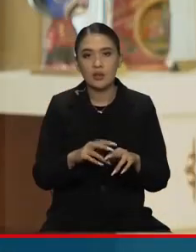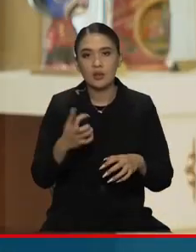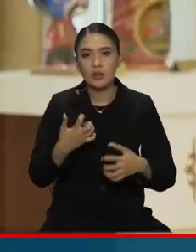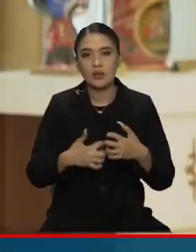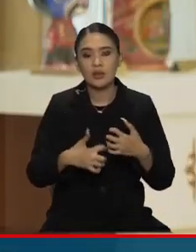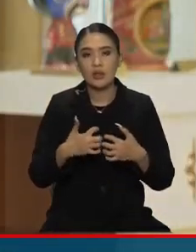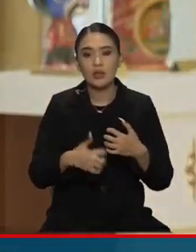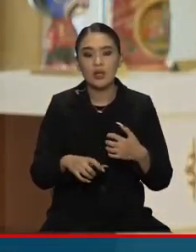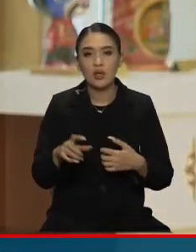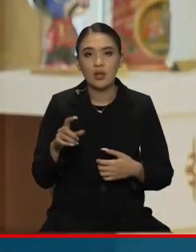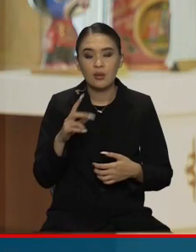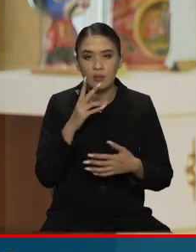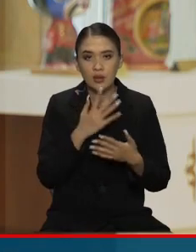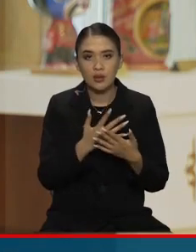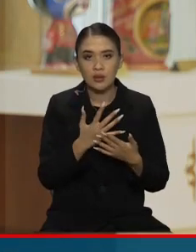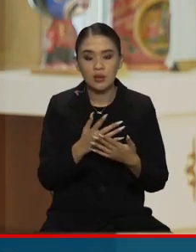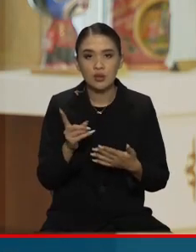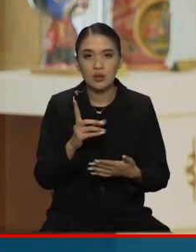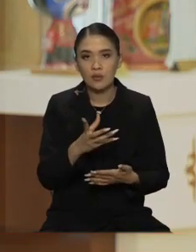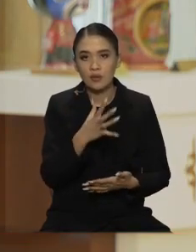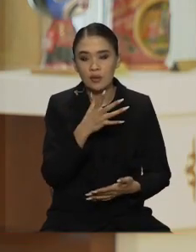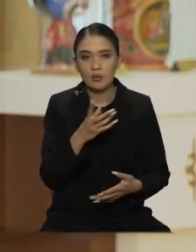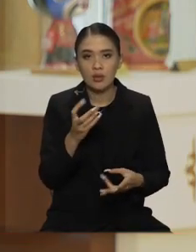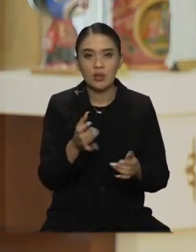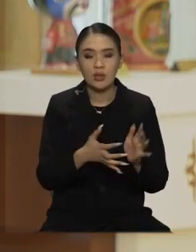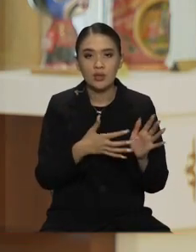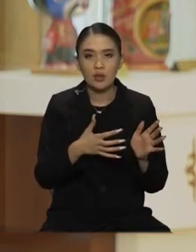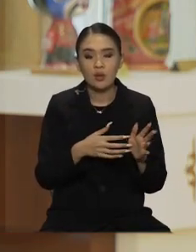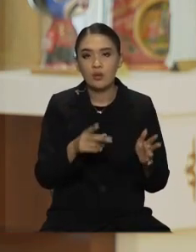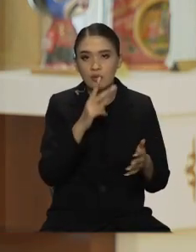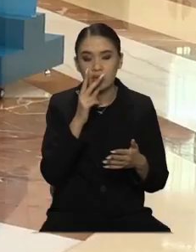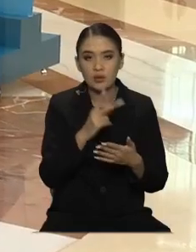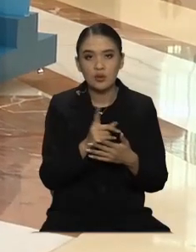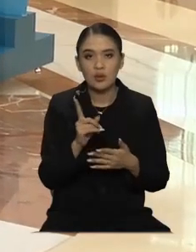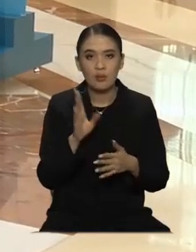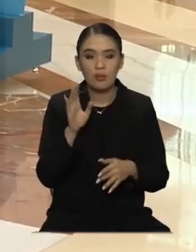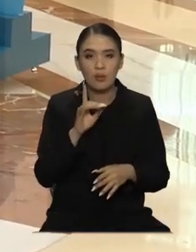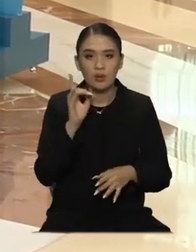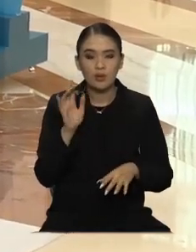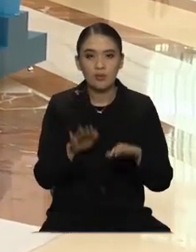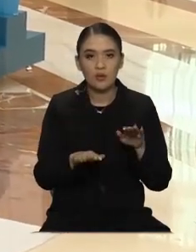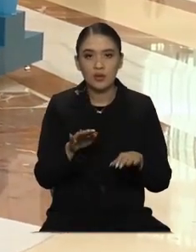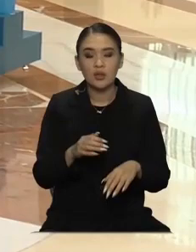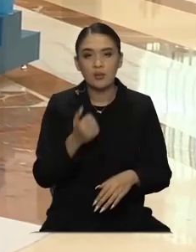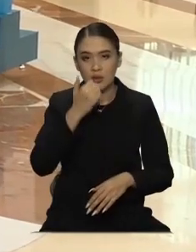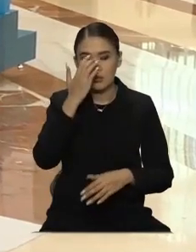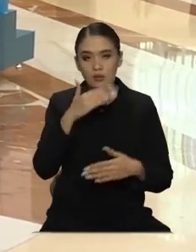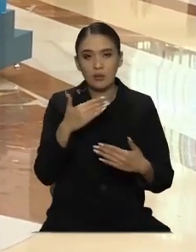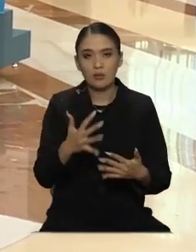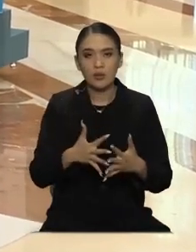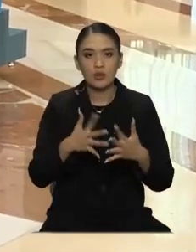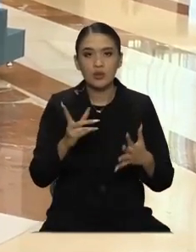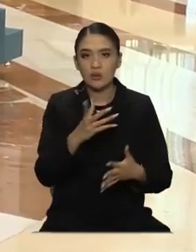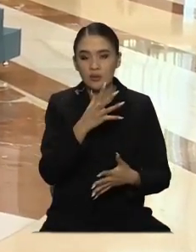по-хорошему Вот это время достаточно чтобы увидеть уже молодой лес Спасибо вам большое спасибо что